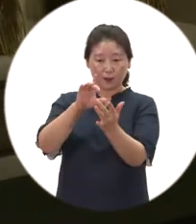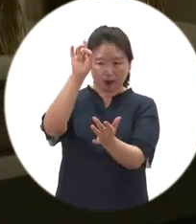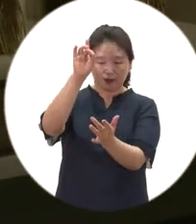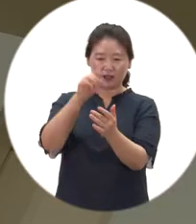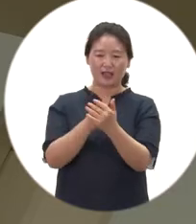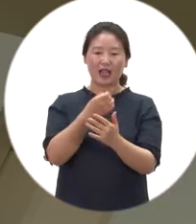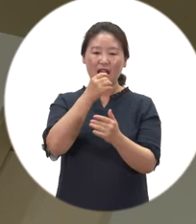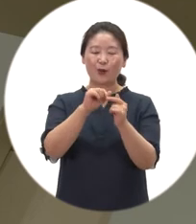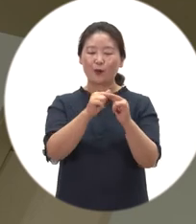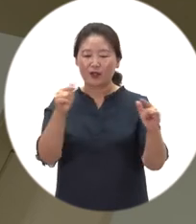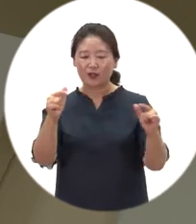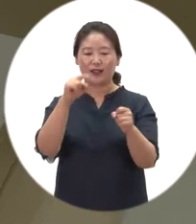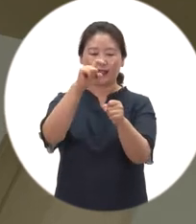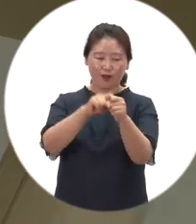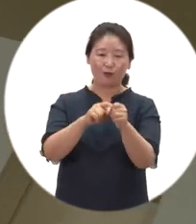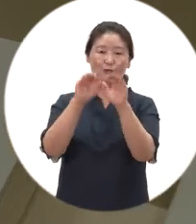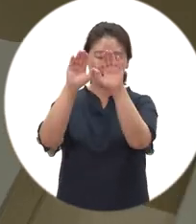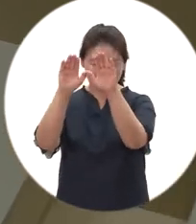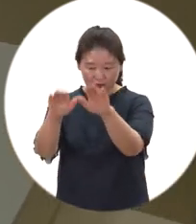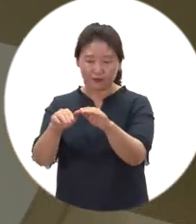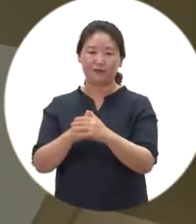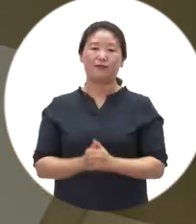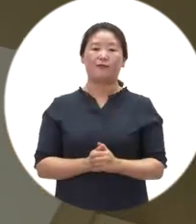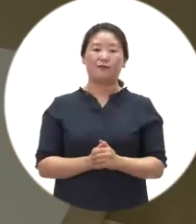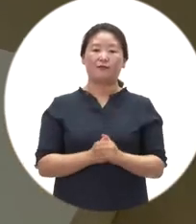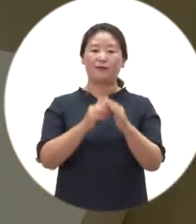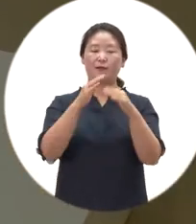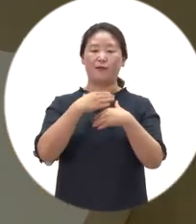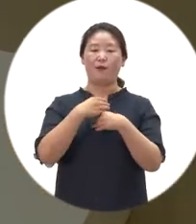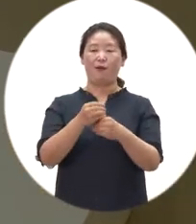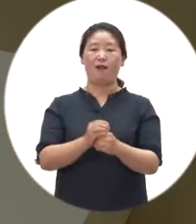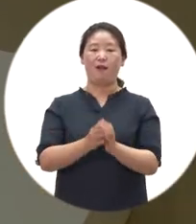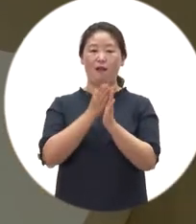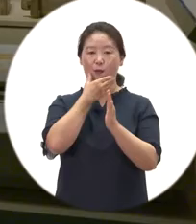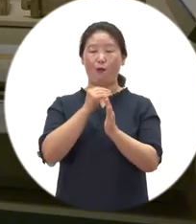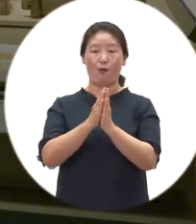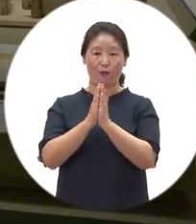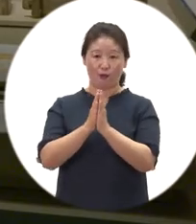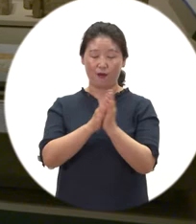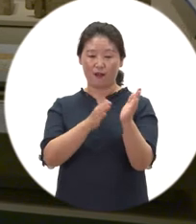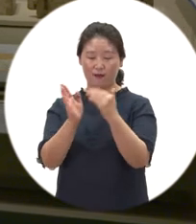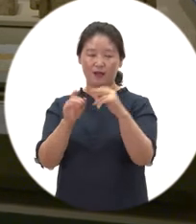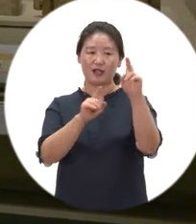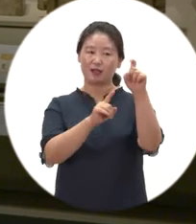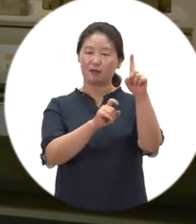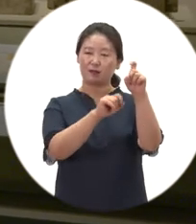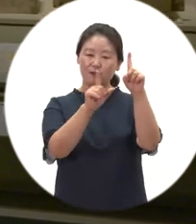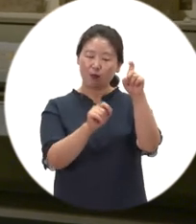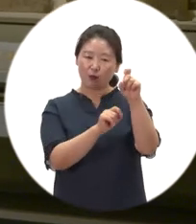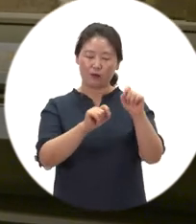가신에게 햇곡식과 떡 등을 차려 고사를 지내면서 집안의 평안과 복을 빕니다. 늦가을에서